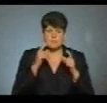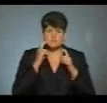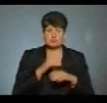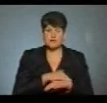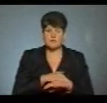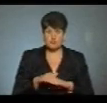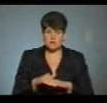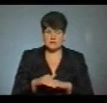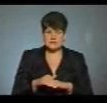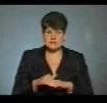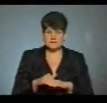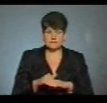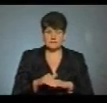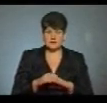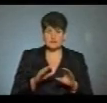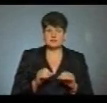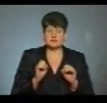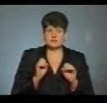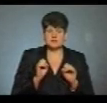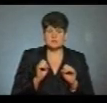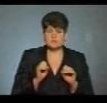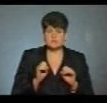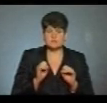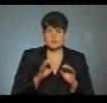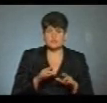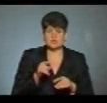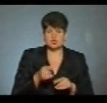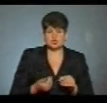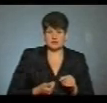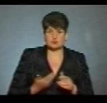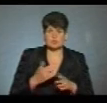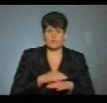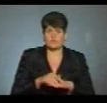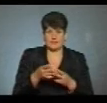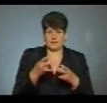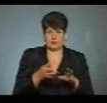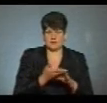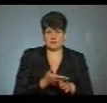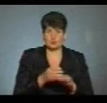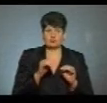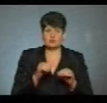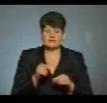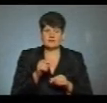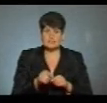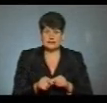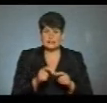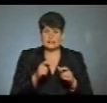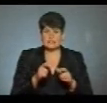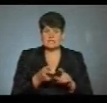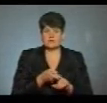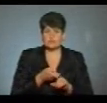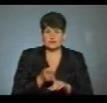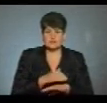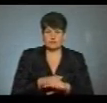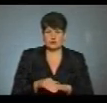вулиці, знову ж таки, жертвуючи тим часом її життя, якщо на вулиці вона не потрібна, бо ймовірність інфікування на вулиці